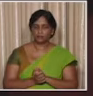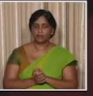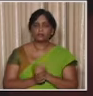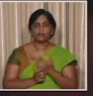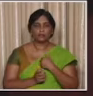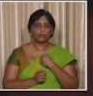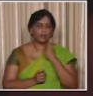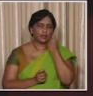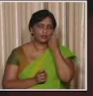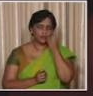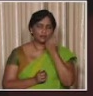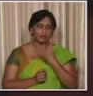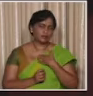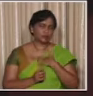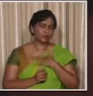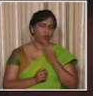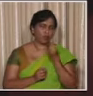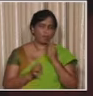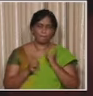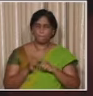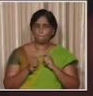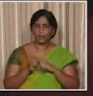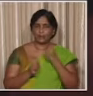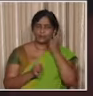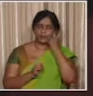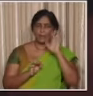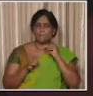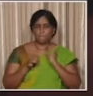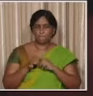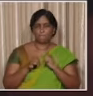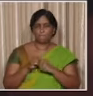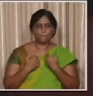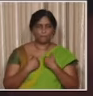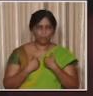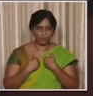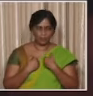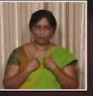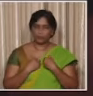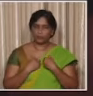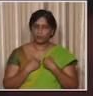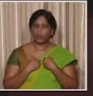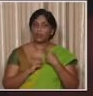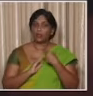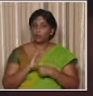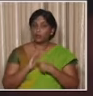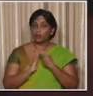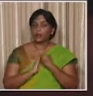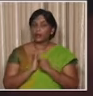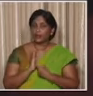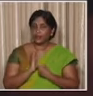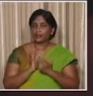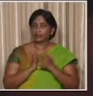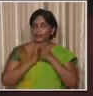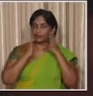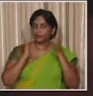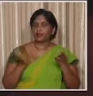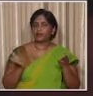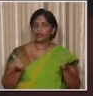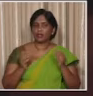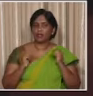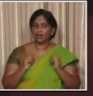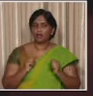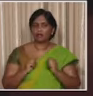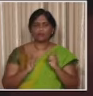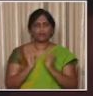මට සැකයක් තියෙන, මට පොඩි ප්‍රශ්නයක් තියෙන. සැකයක් කෙසේ වෙතත් ප්‍රශ්නයක් තියෙන. රටේ නීතිය ඕනේ තරම් තියෙද්දි ඇයි මේවා